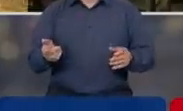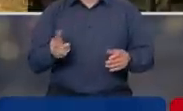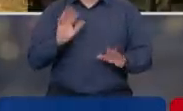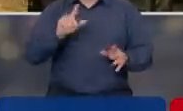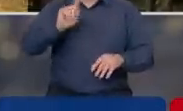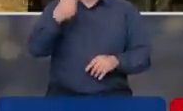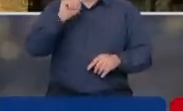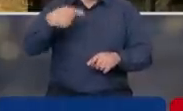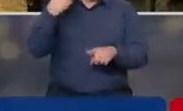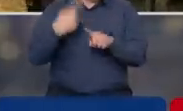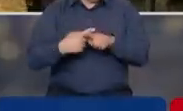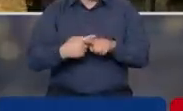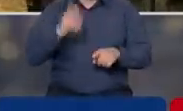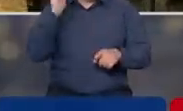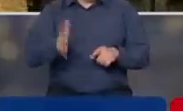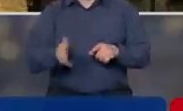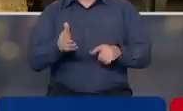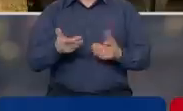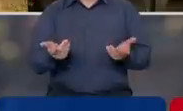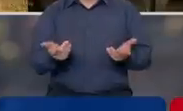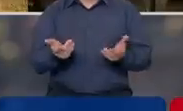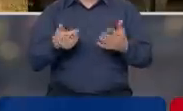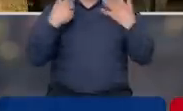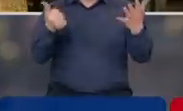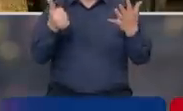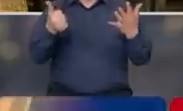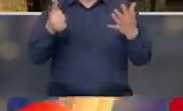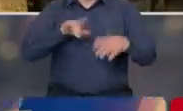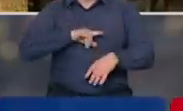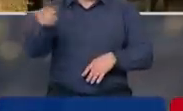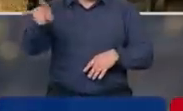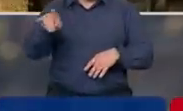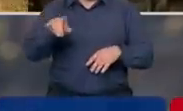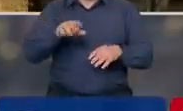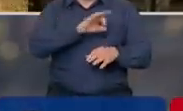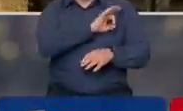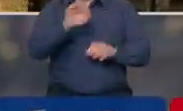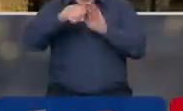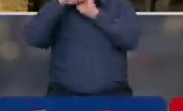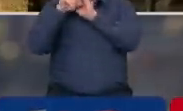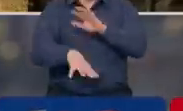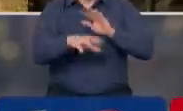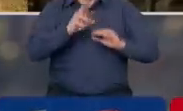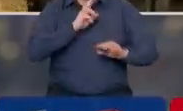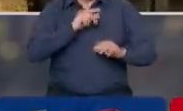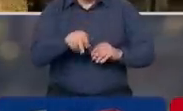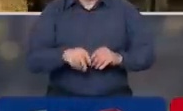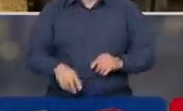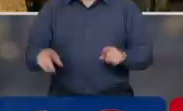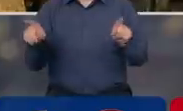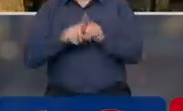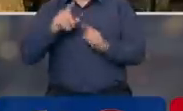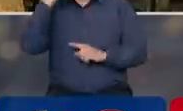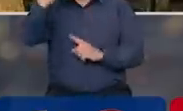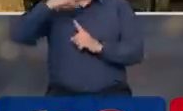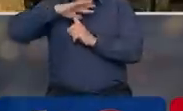półtorej godziny będziemy mieli do dyspozycji sześć samolotów gaśniczych a także dodatkowo zadysponowany został jeden